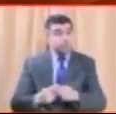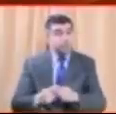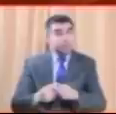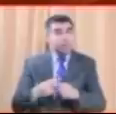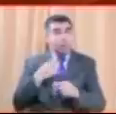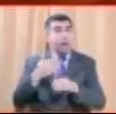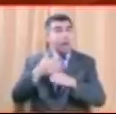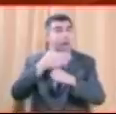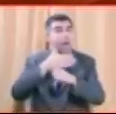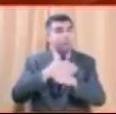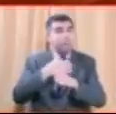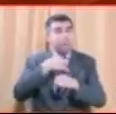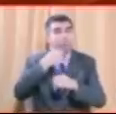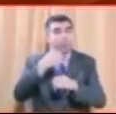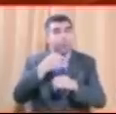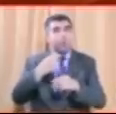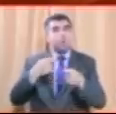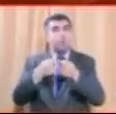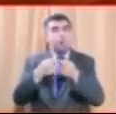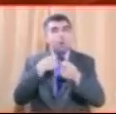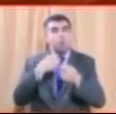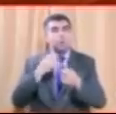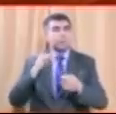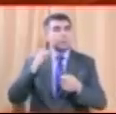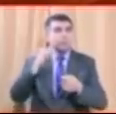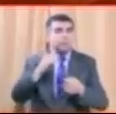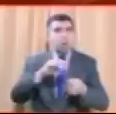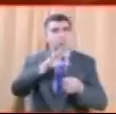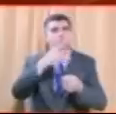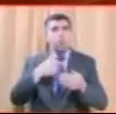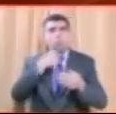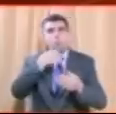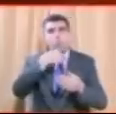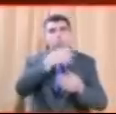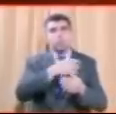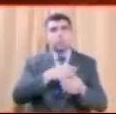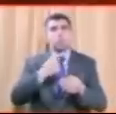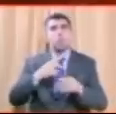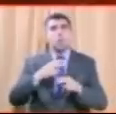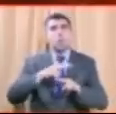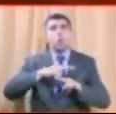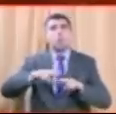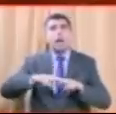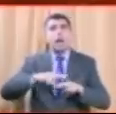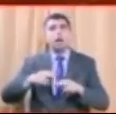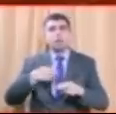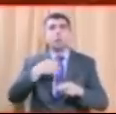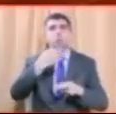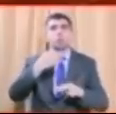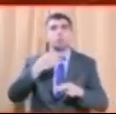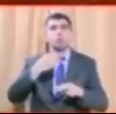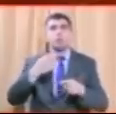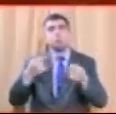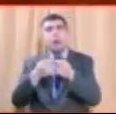النائب فضلت ما نعلقش، لأنه يمكن نقولوا الأسعار تزاد. غنتكلموا على الخضرة، الخضرة